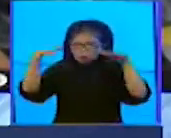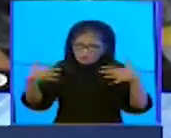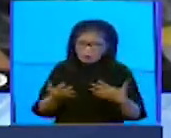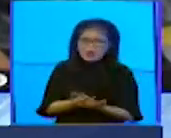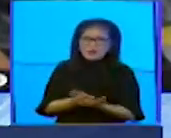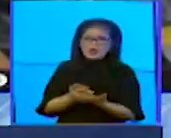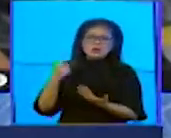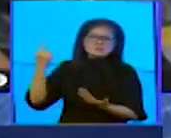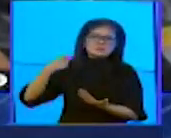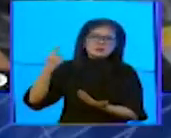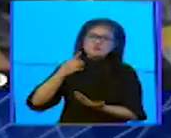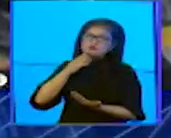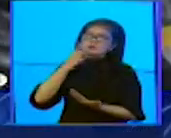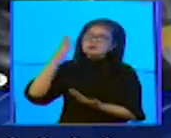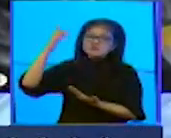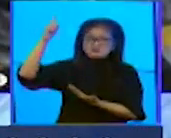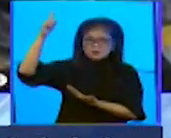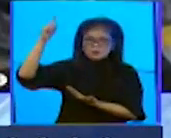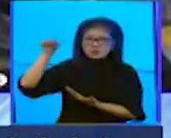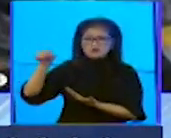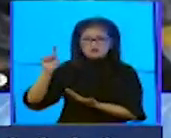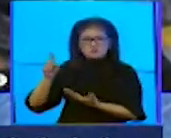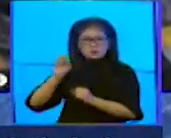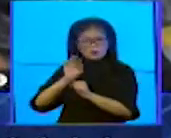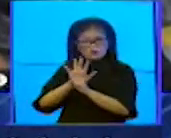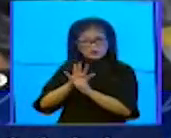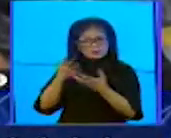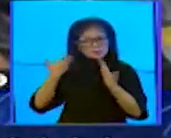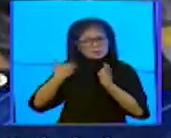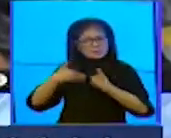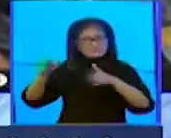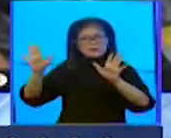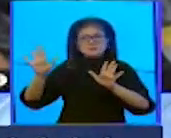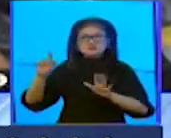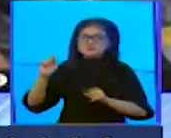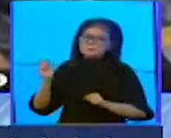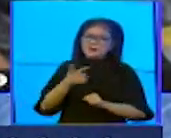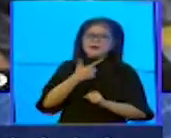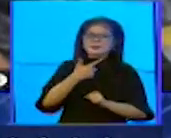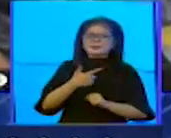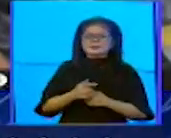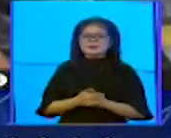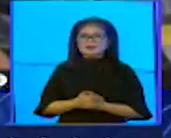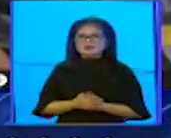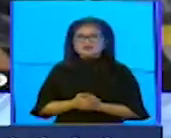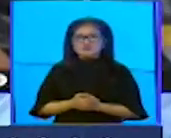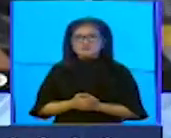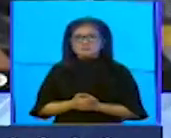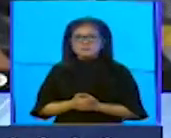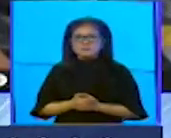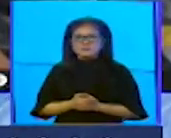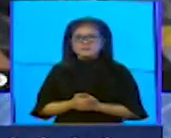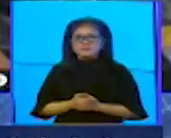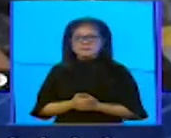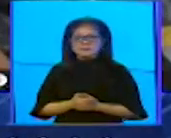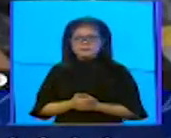diri kepada Allah agar supaya COVID-19 ini segera bisa hilang dari bumi manusia ini dan kembali